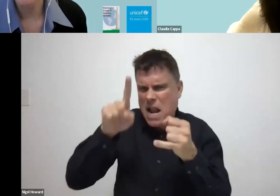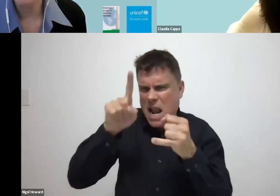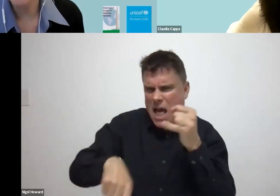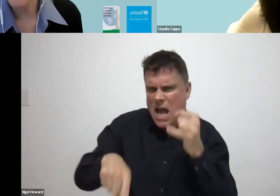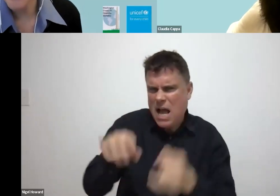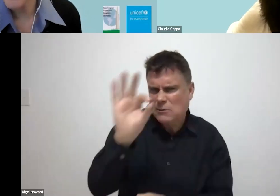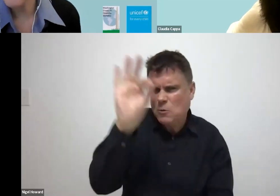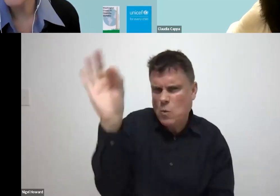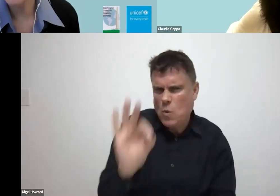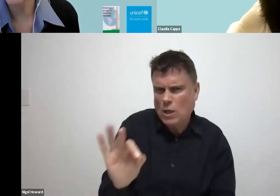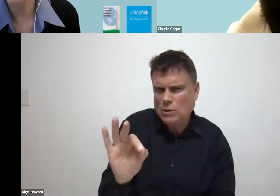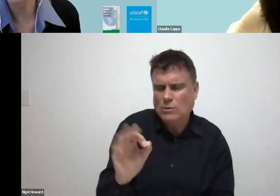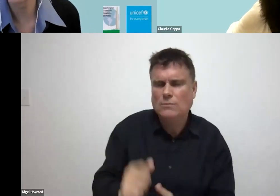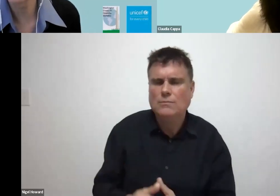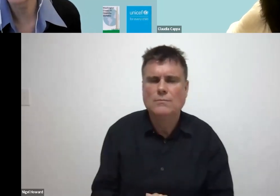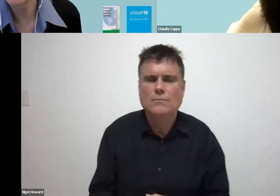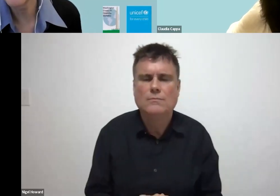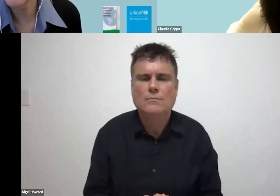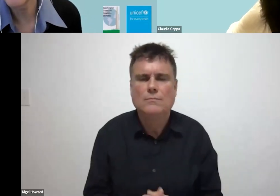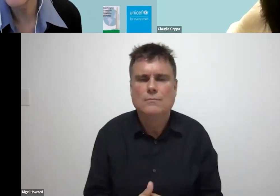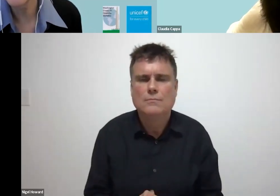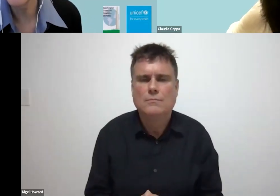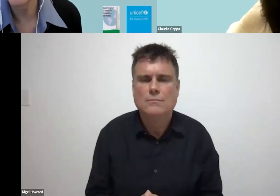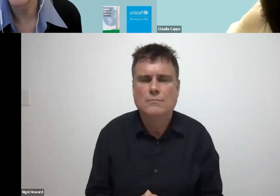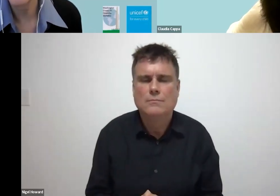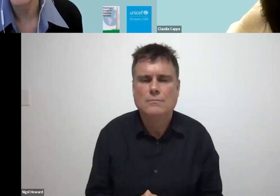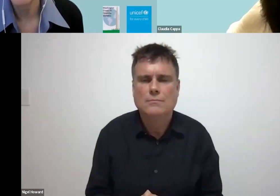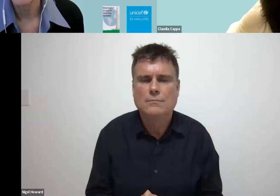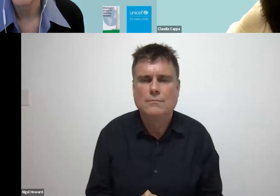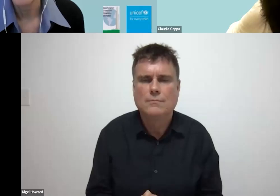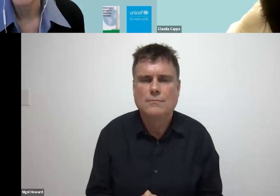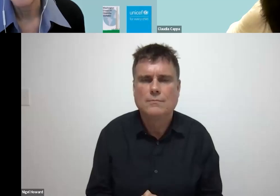posé si l'intention